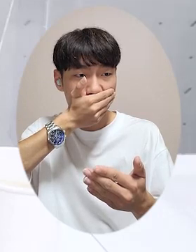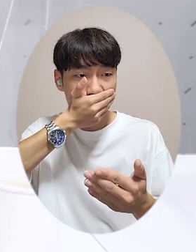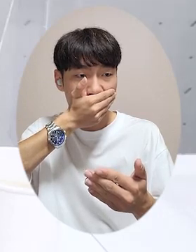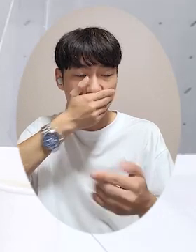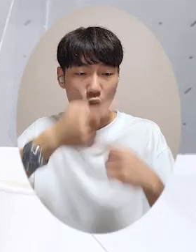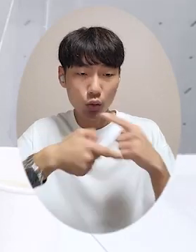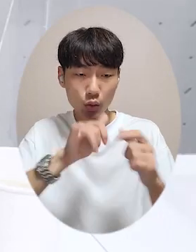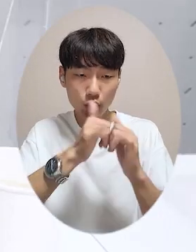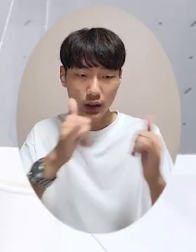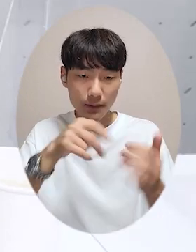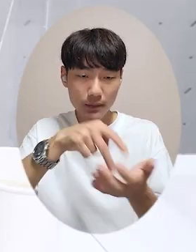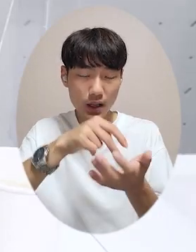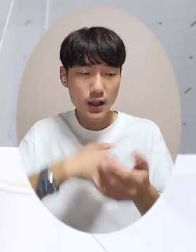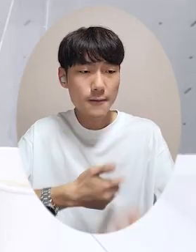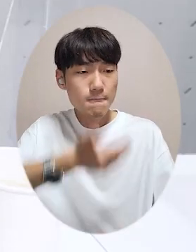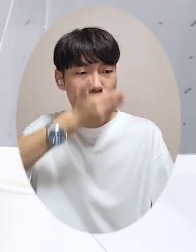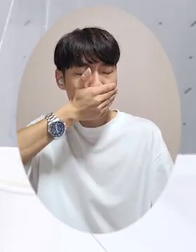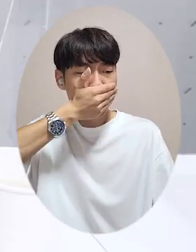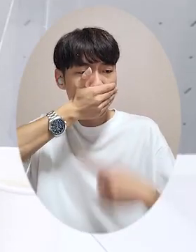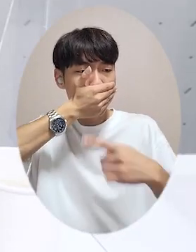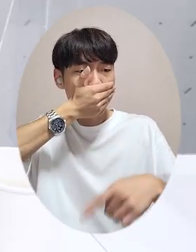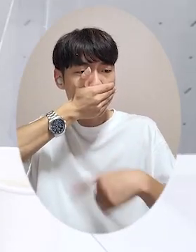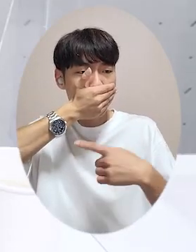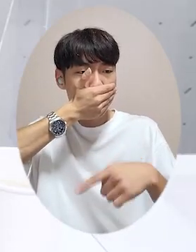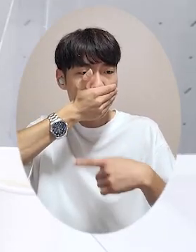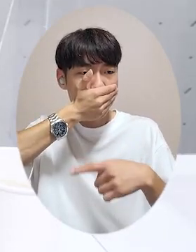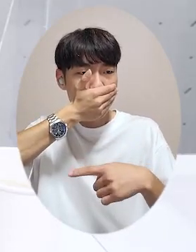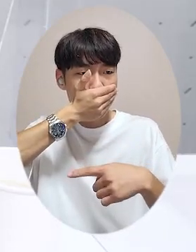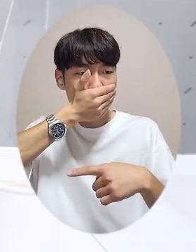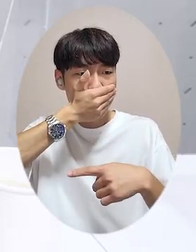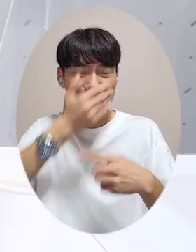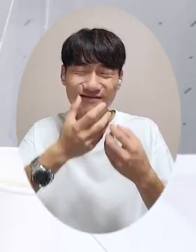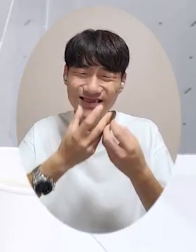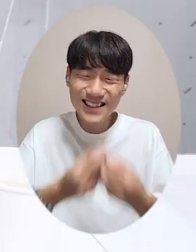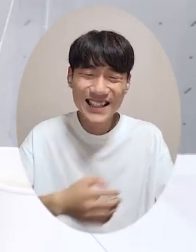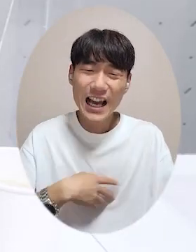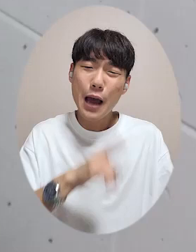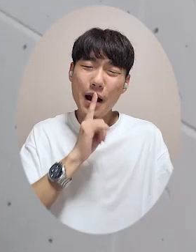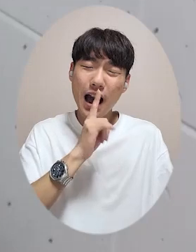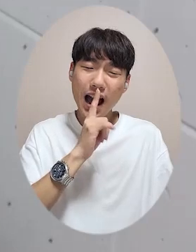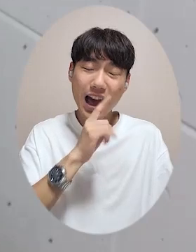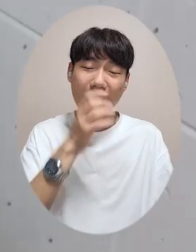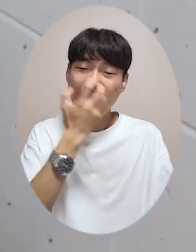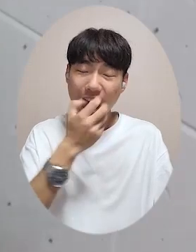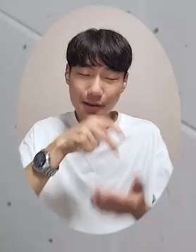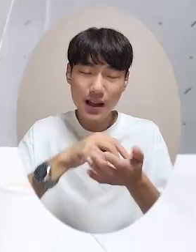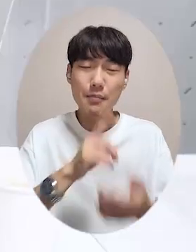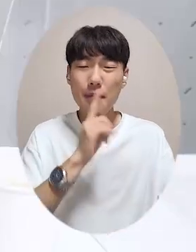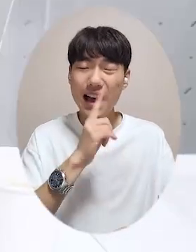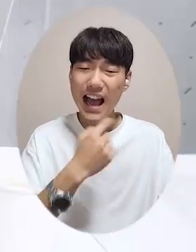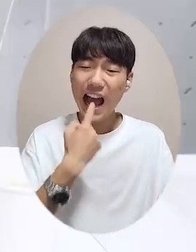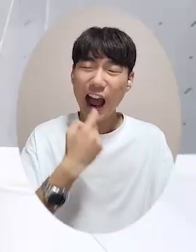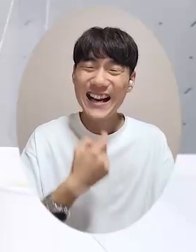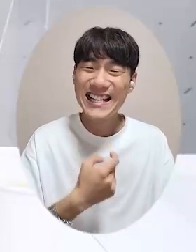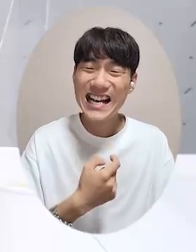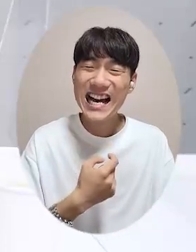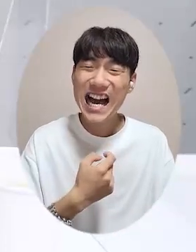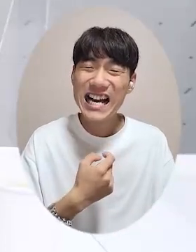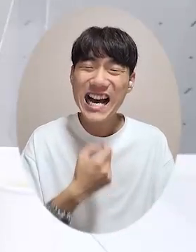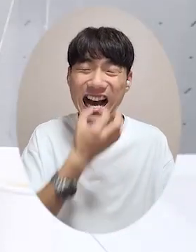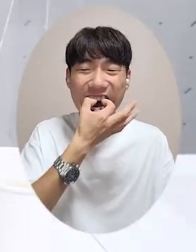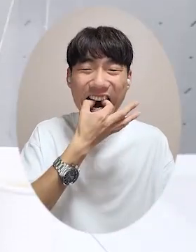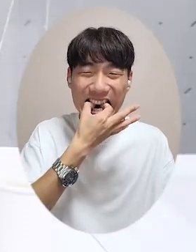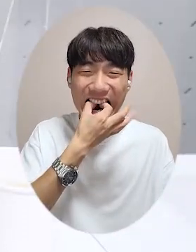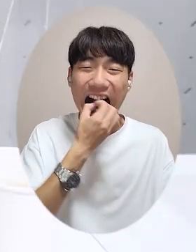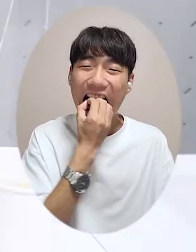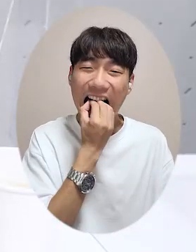마스크를 씌우는 거는 청인들의 뭐 입안에 자갈을 불리는 것 같은 약간 그런 느낌이 나니까 네네. 그래서 마스크는